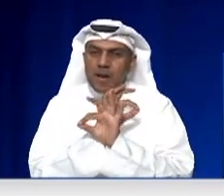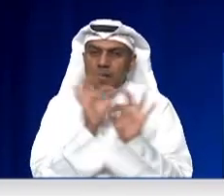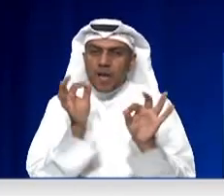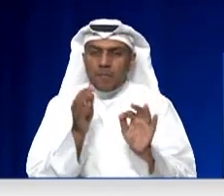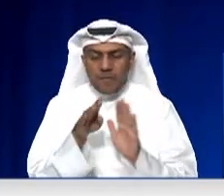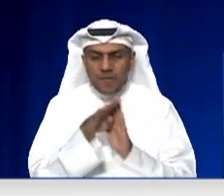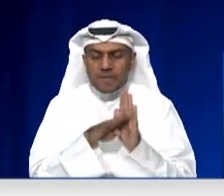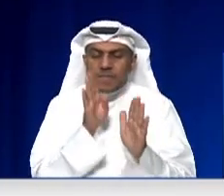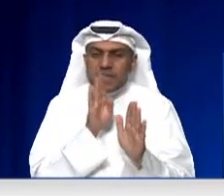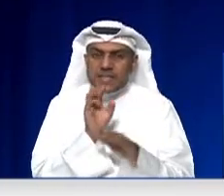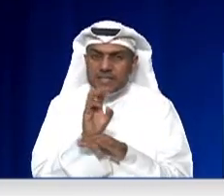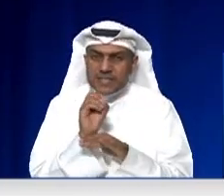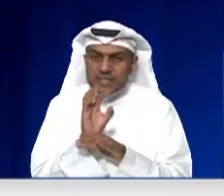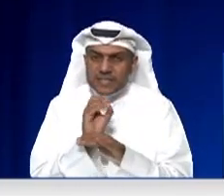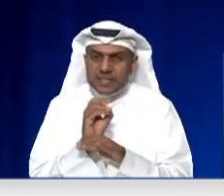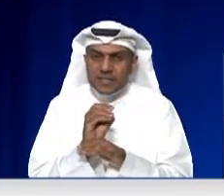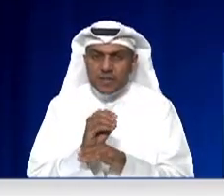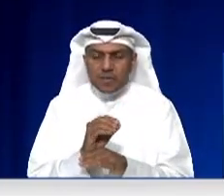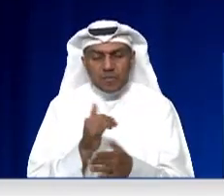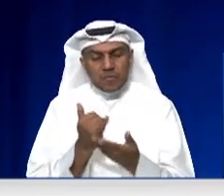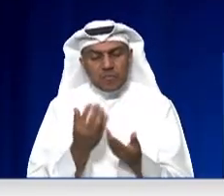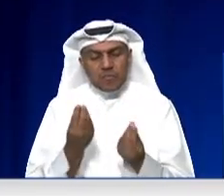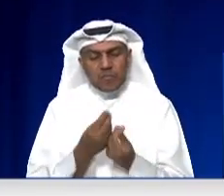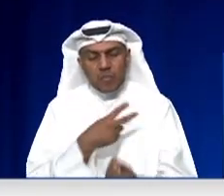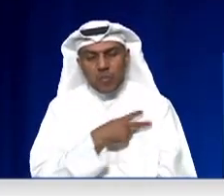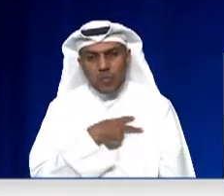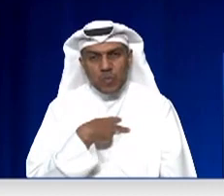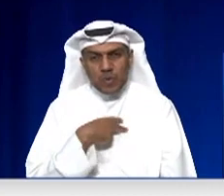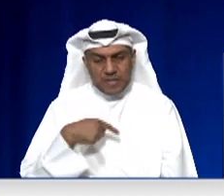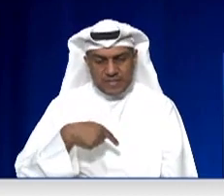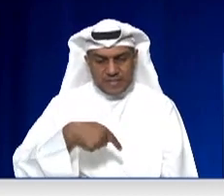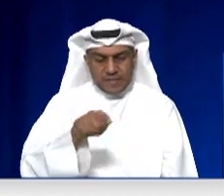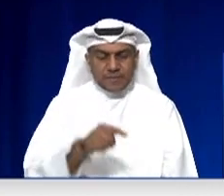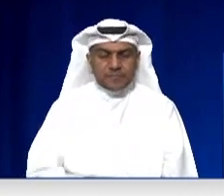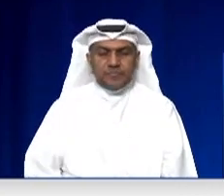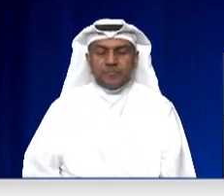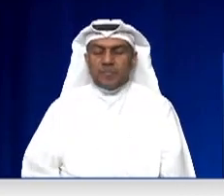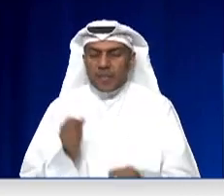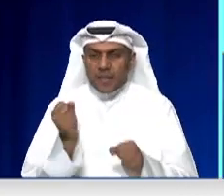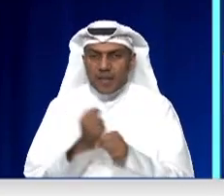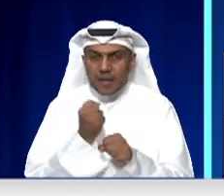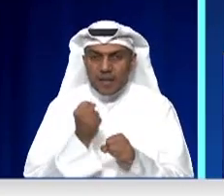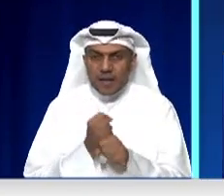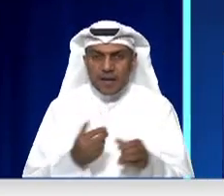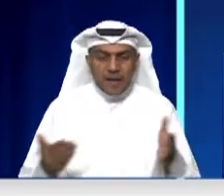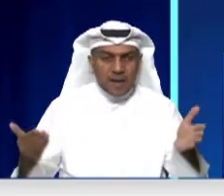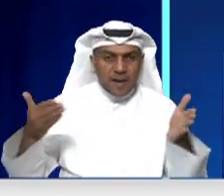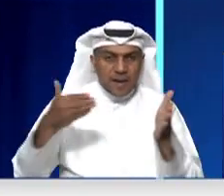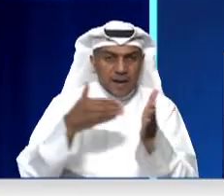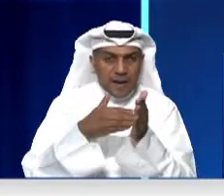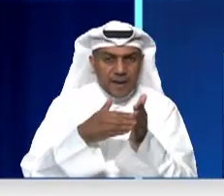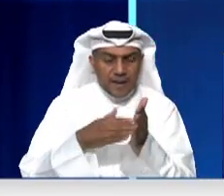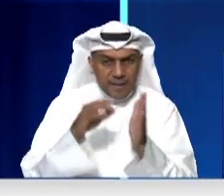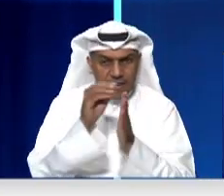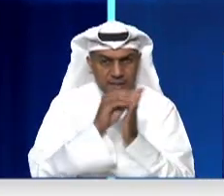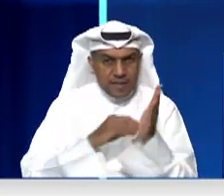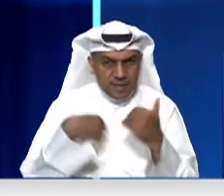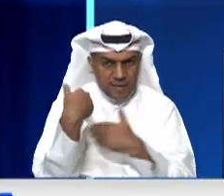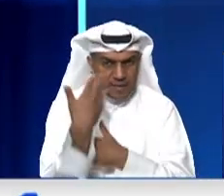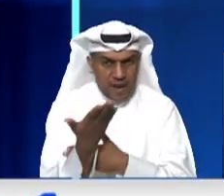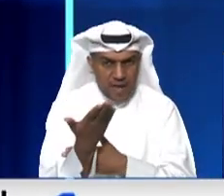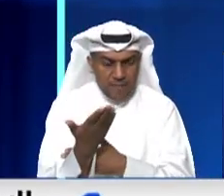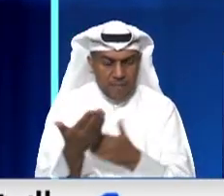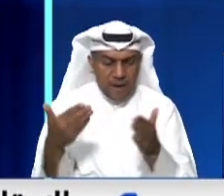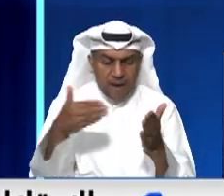البرنامج التدريبي المقرر عقده خلال يوليو المقبله على ان يكون اخر موعد لتلقي طلبات الالتحاق